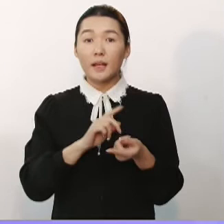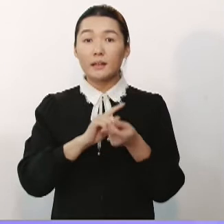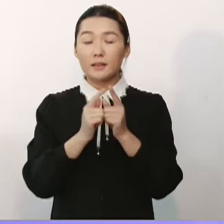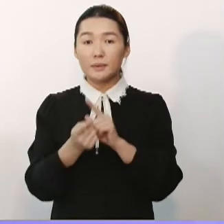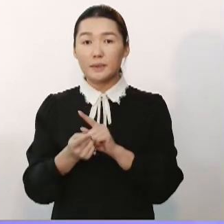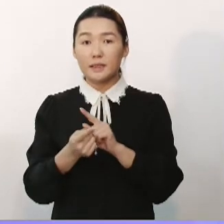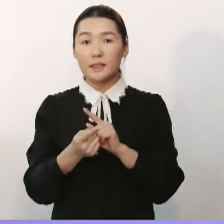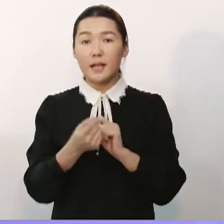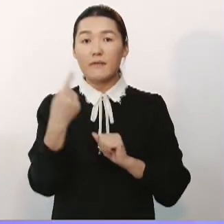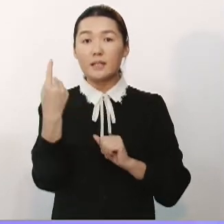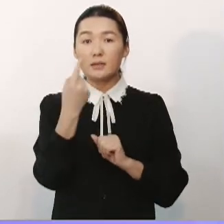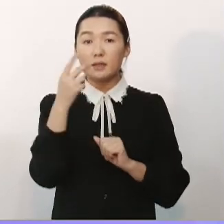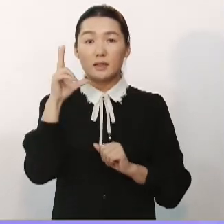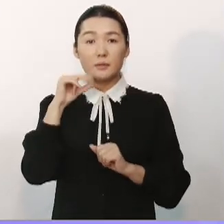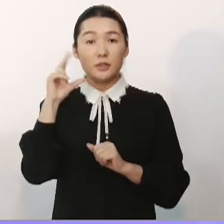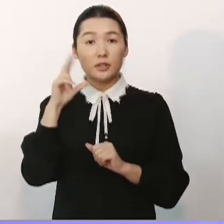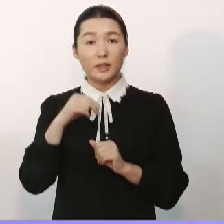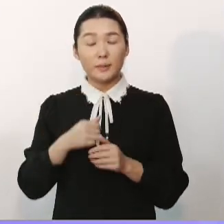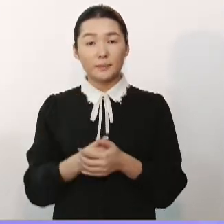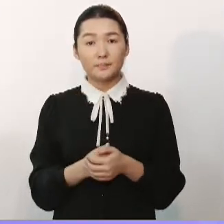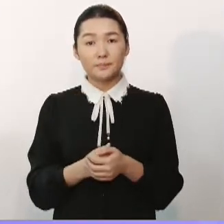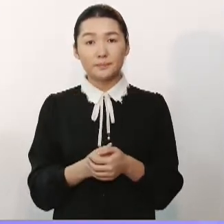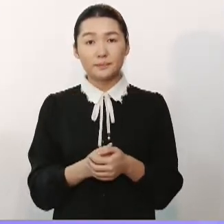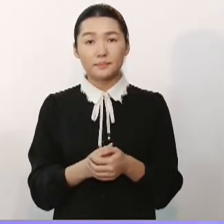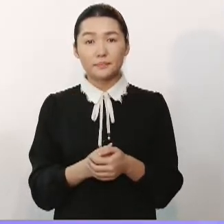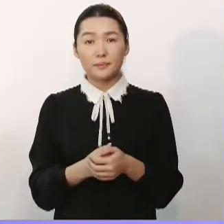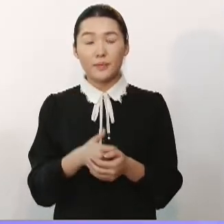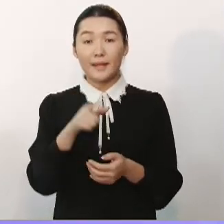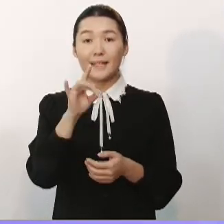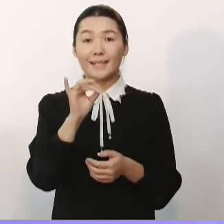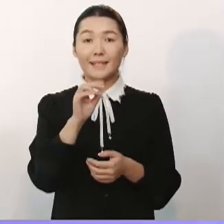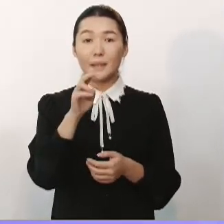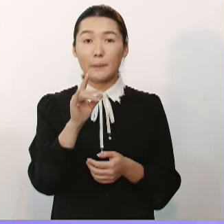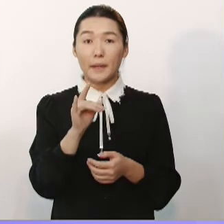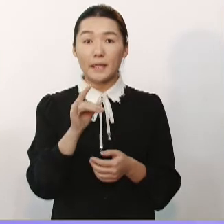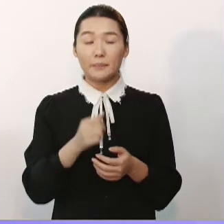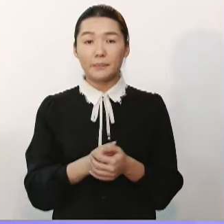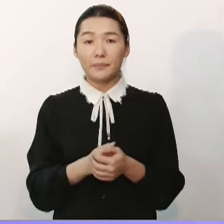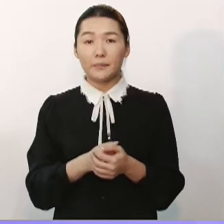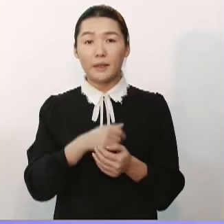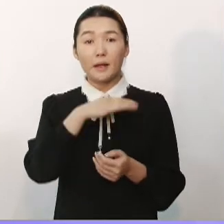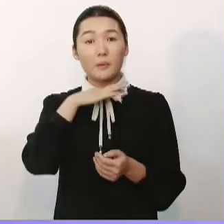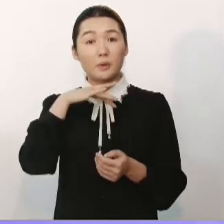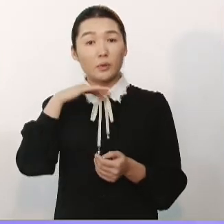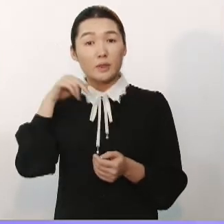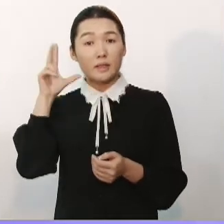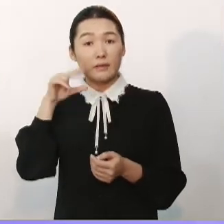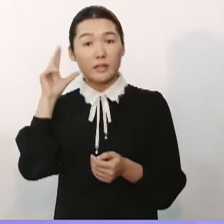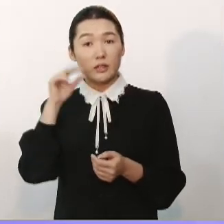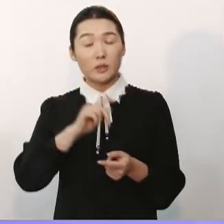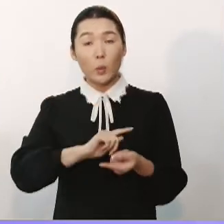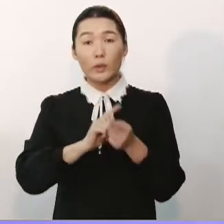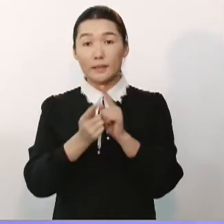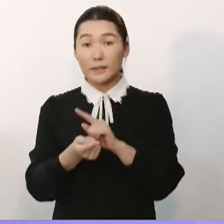слово в единственном числе. Грибы – множественное число,